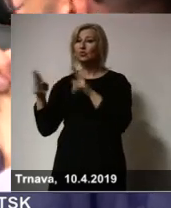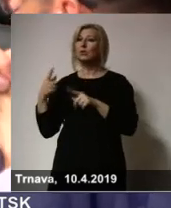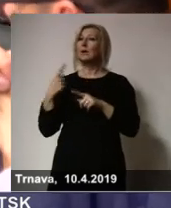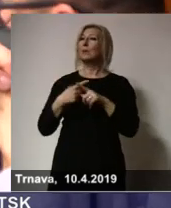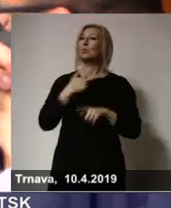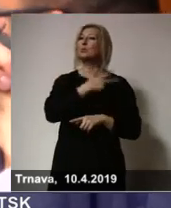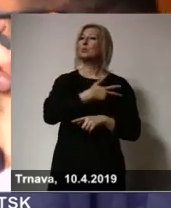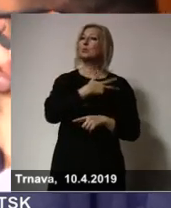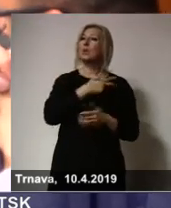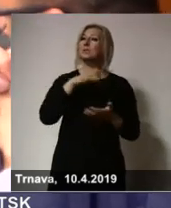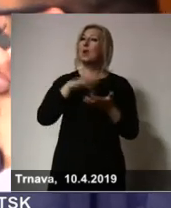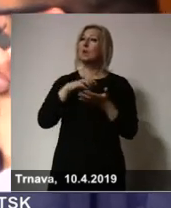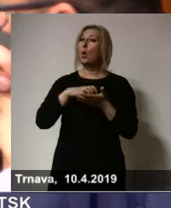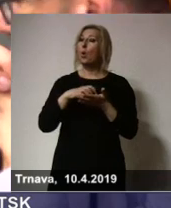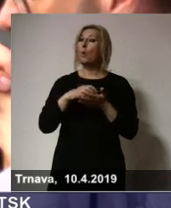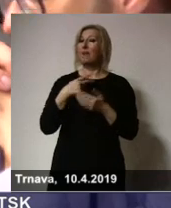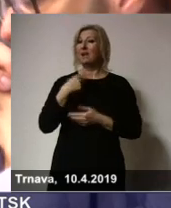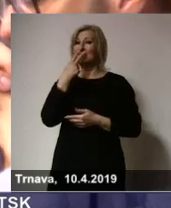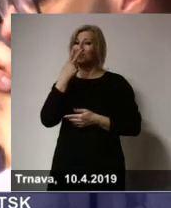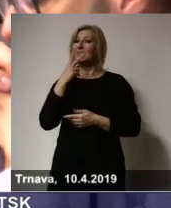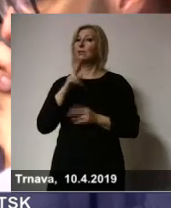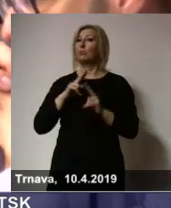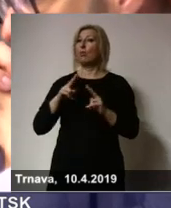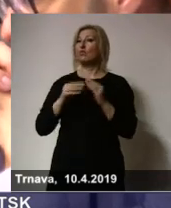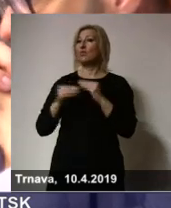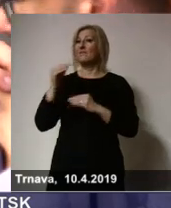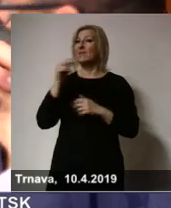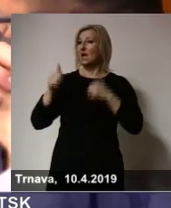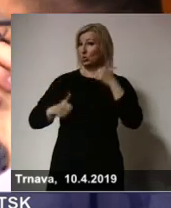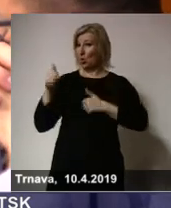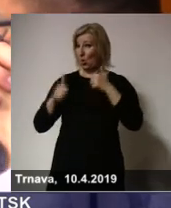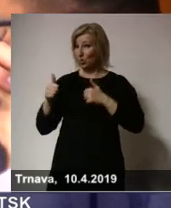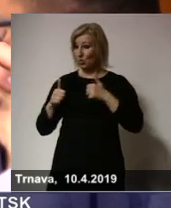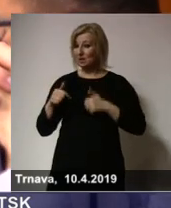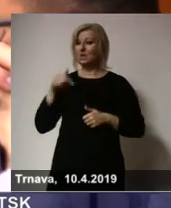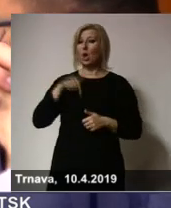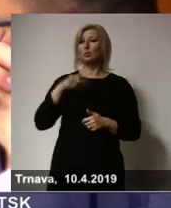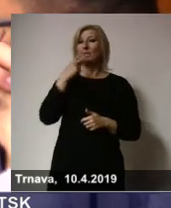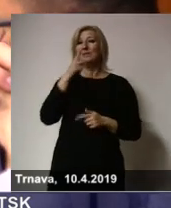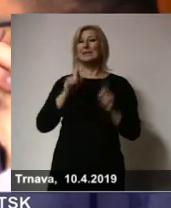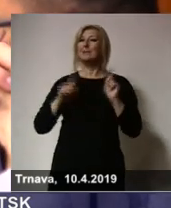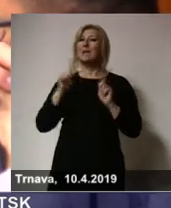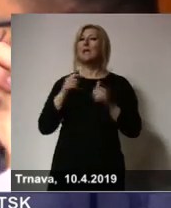tam bude trošku väčšia konkurencia. Tu v niektorých prípadoch táto konkurencia chýbala. Ďakujem.